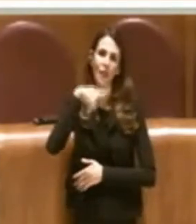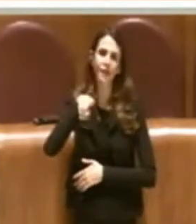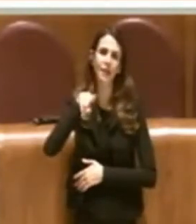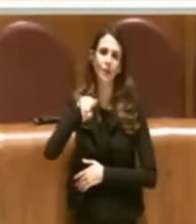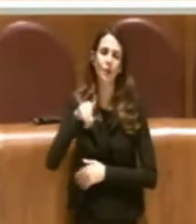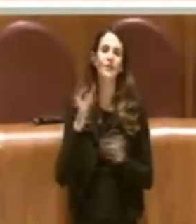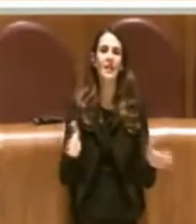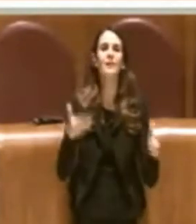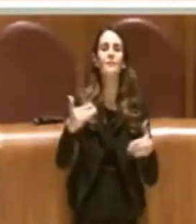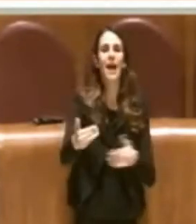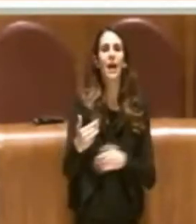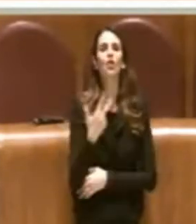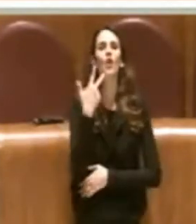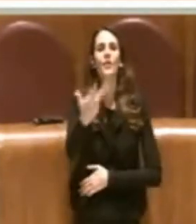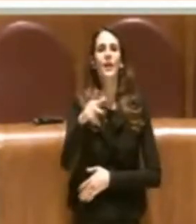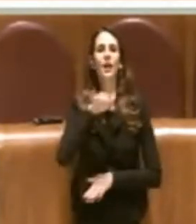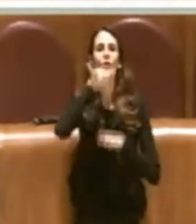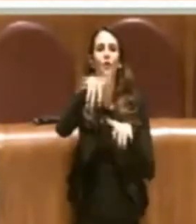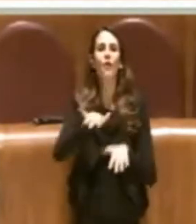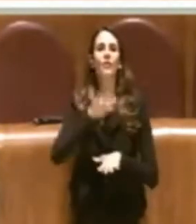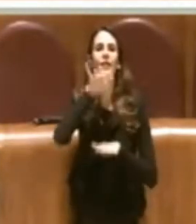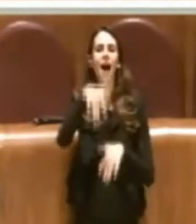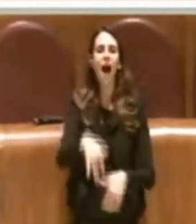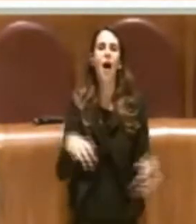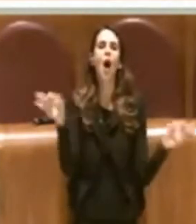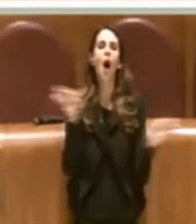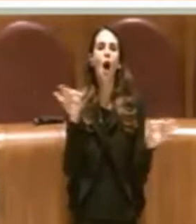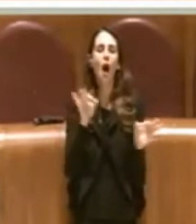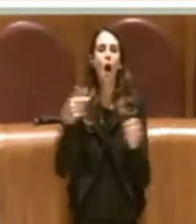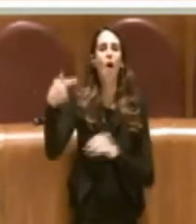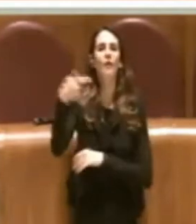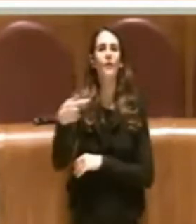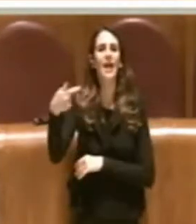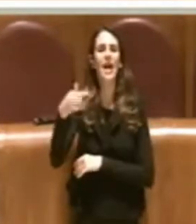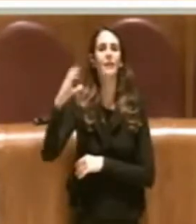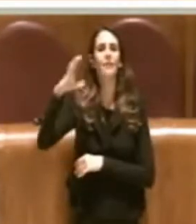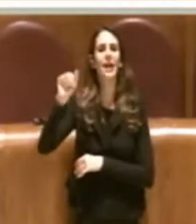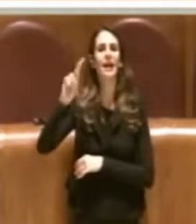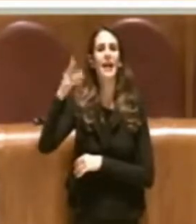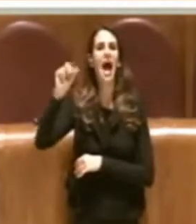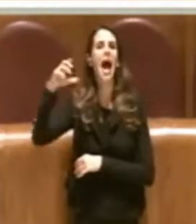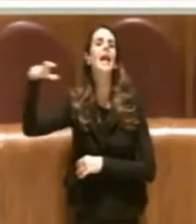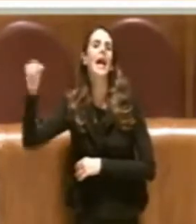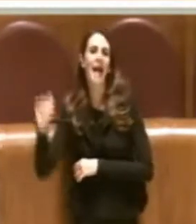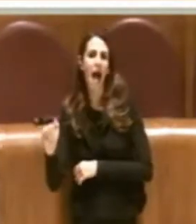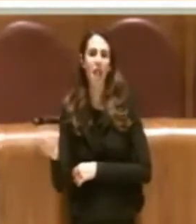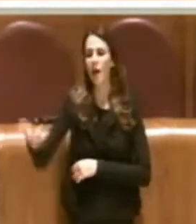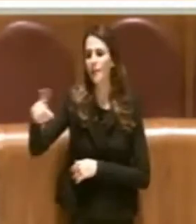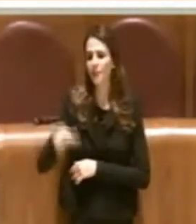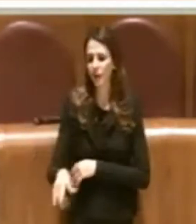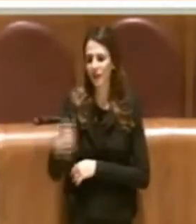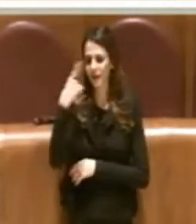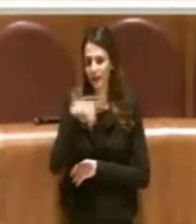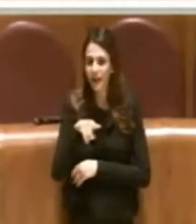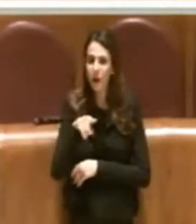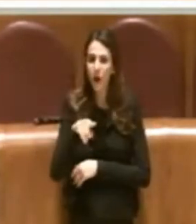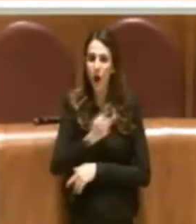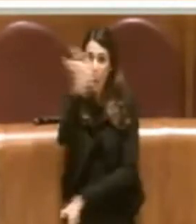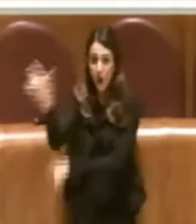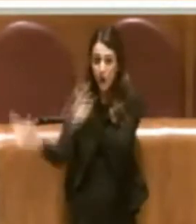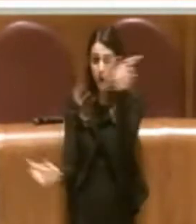Tre Fontane oppure delle Terme di Caracalla, che per motivi di pregio o altre caratteristiche comunque